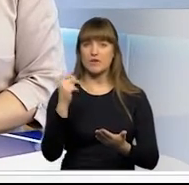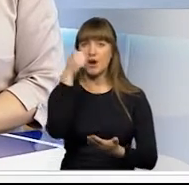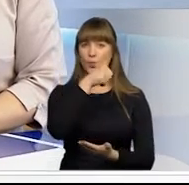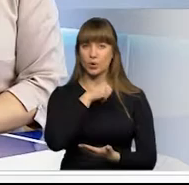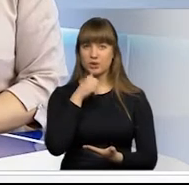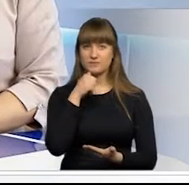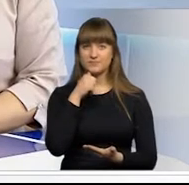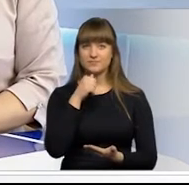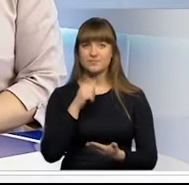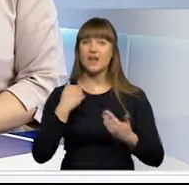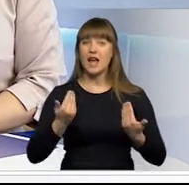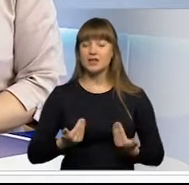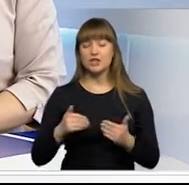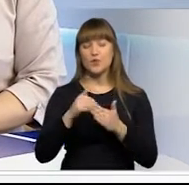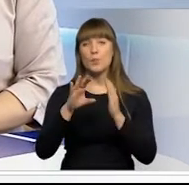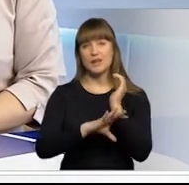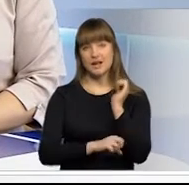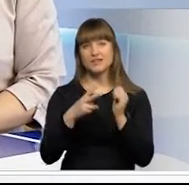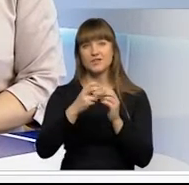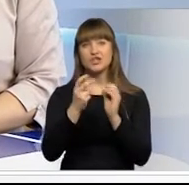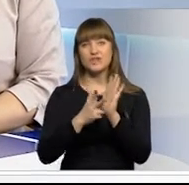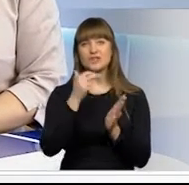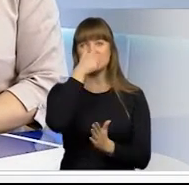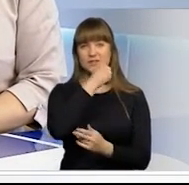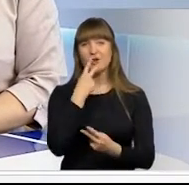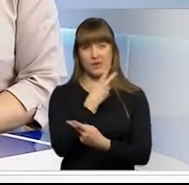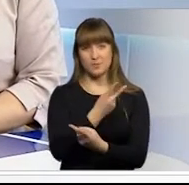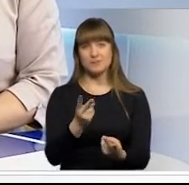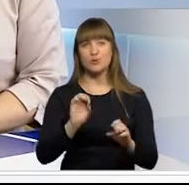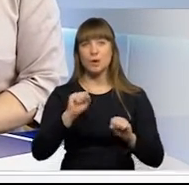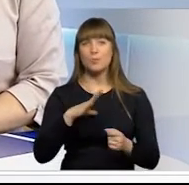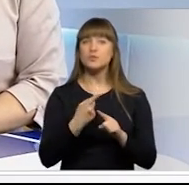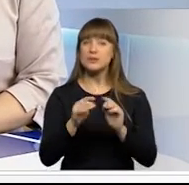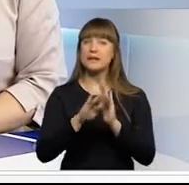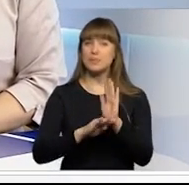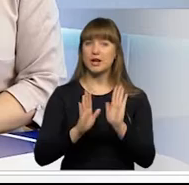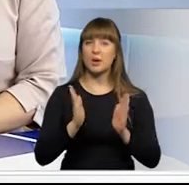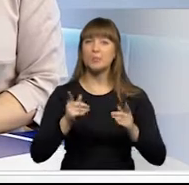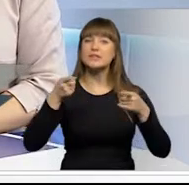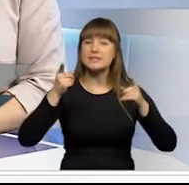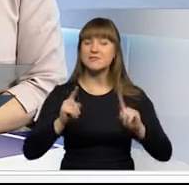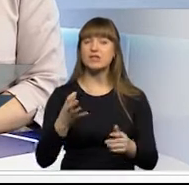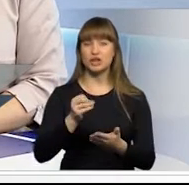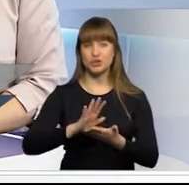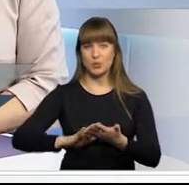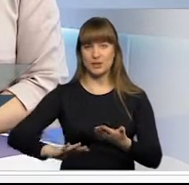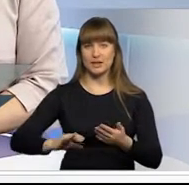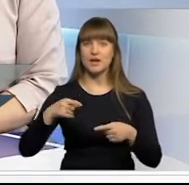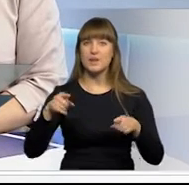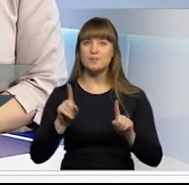и посмотрим, может быть, эта программа будет действительно еще продлена. Потому что ведь у нас даже в Ростовской